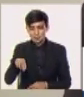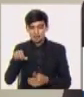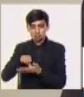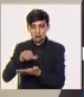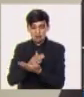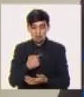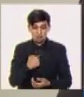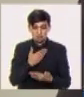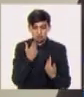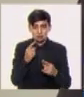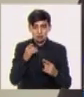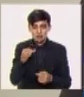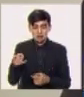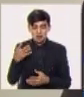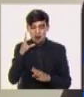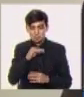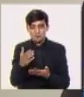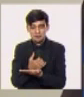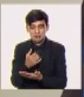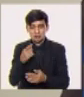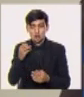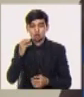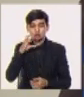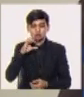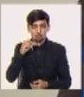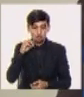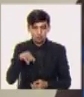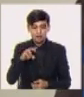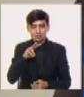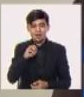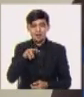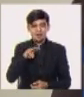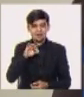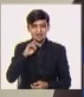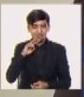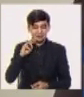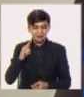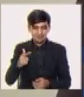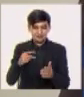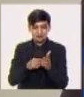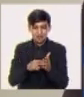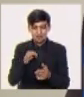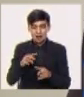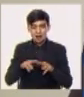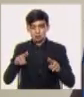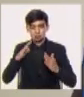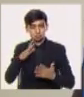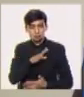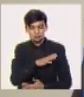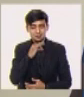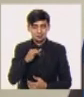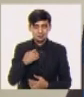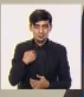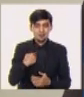далее, которые могут выиграть за счет демпинга цены. Такие уже у нас случаи также были. И